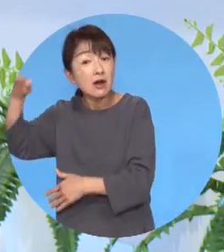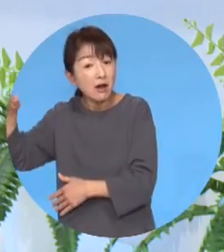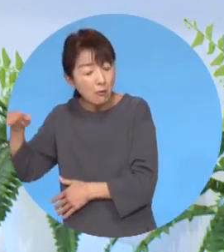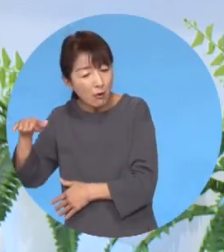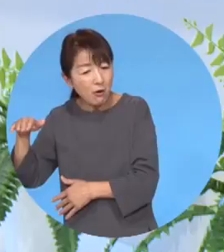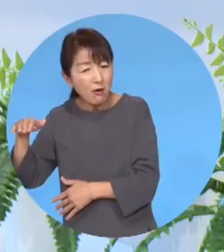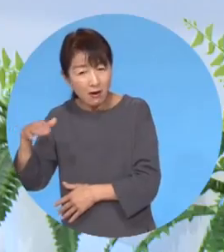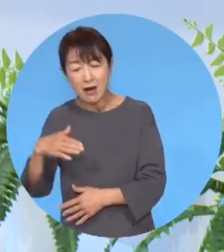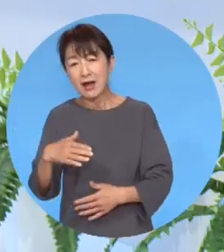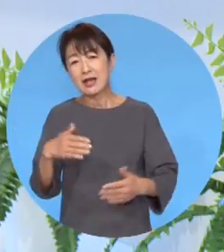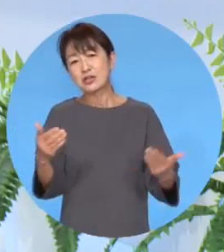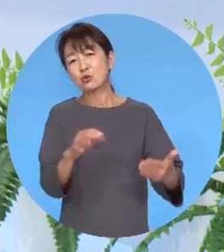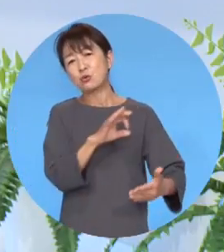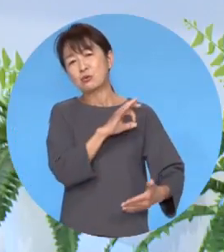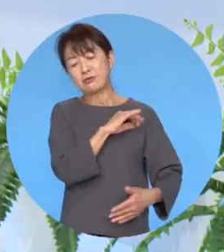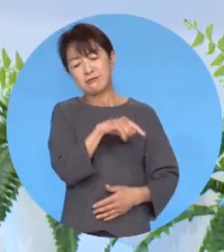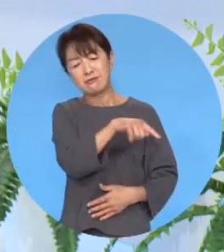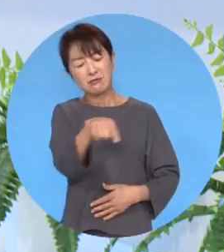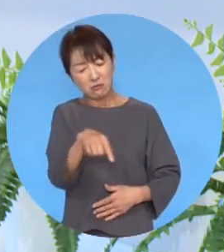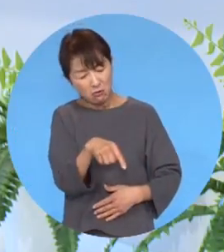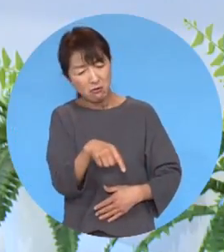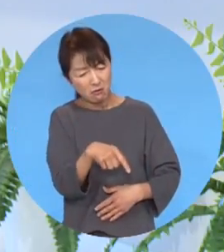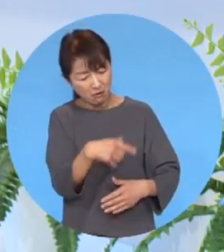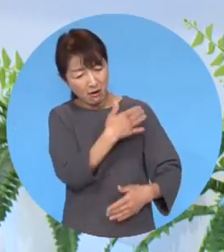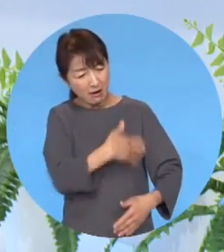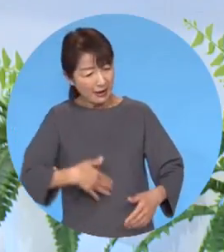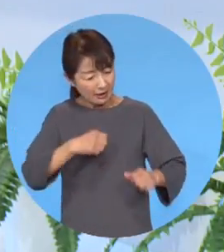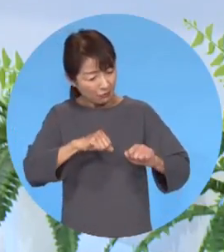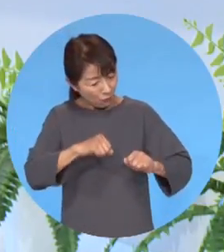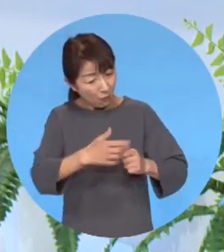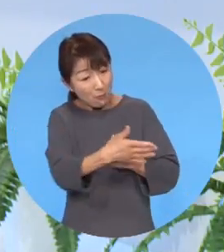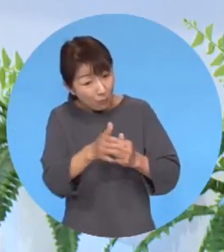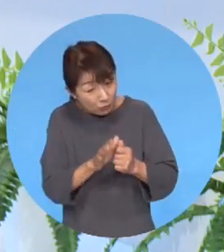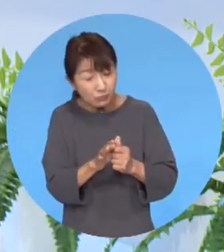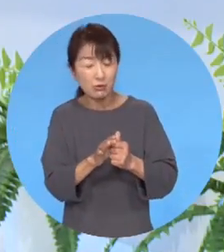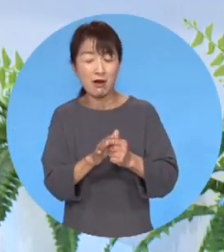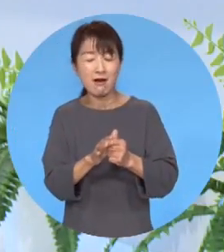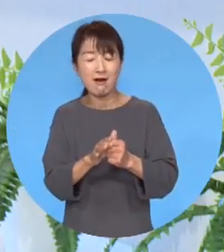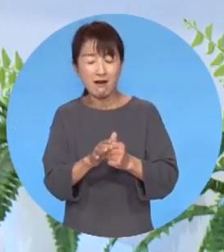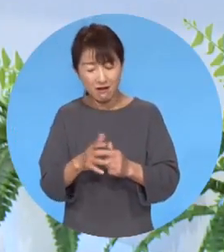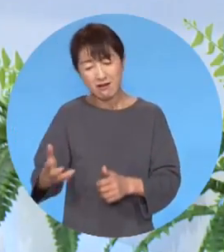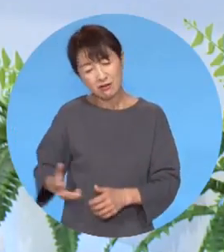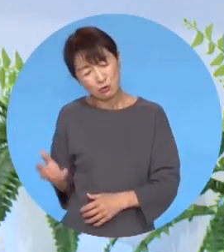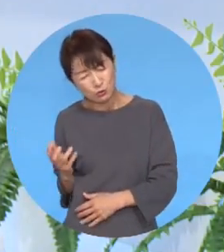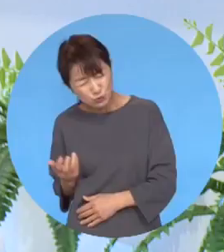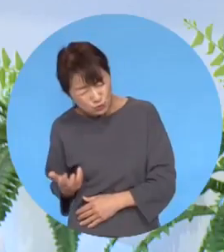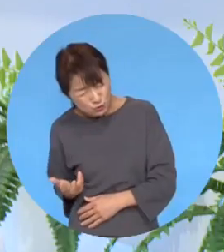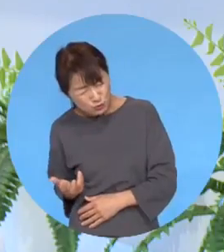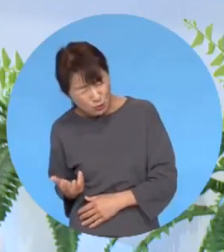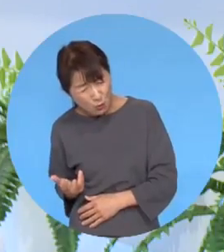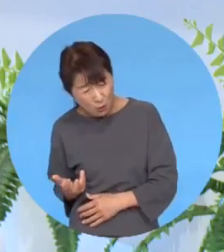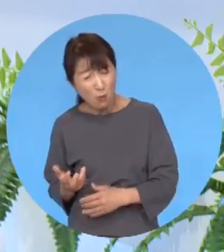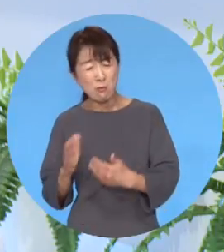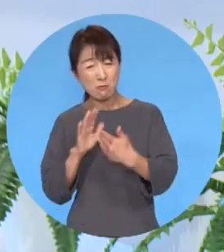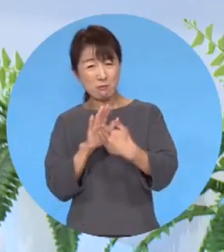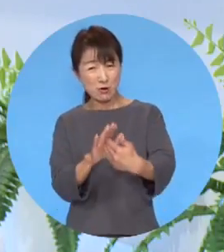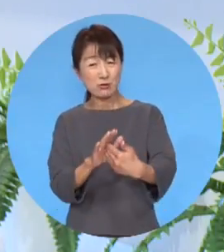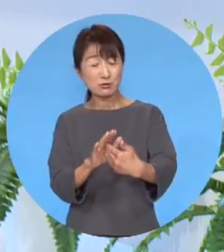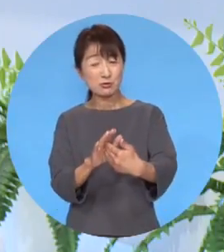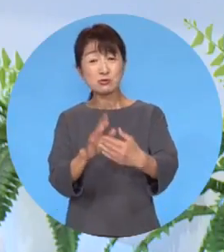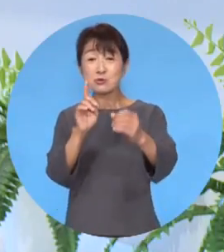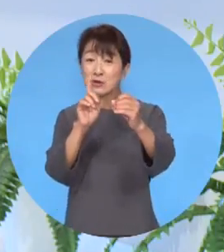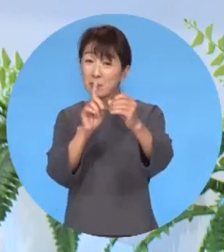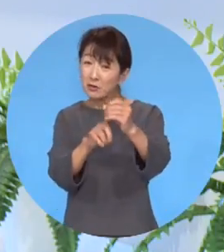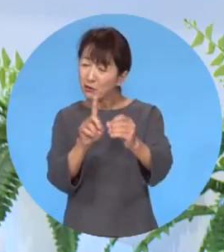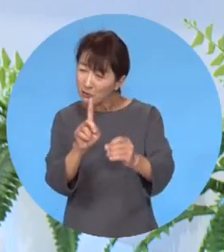とかスタッフの健康維持のために注目をしているところであれば、介護職は注目を浴びてまた人が増えてくるのではないか